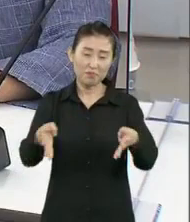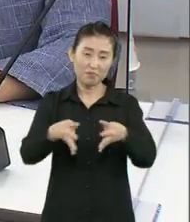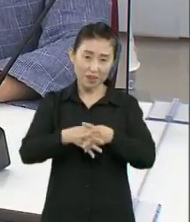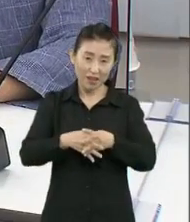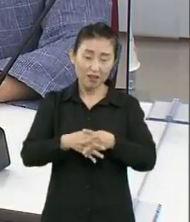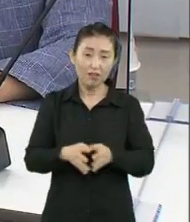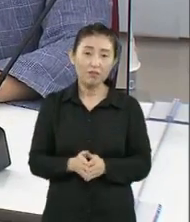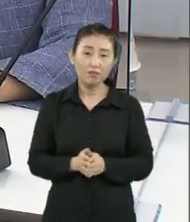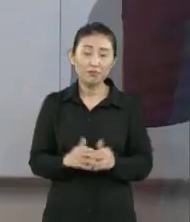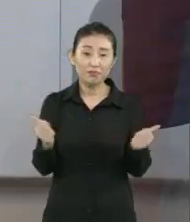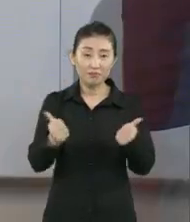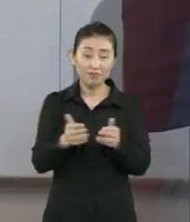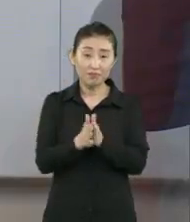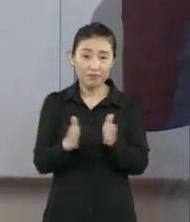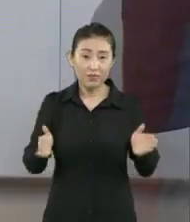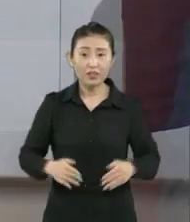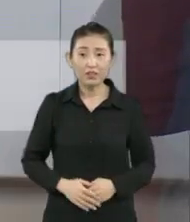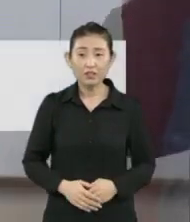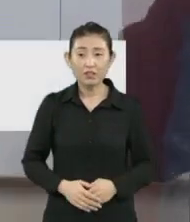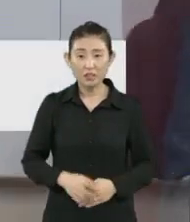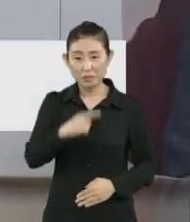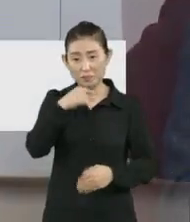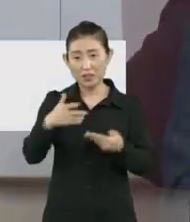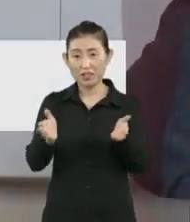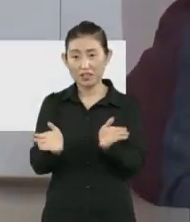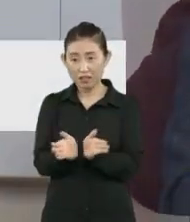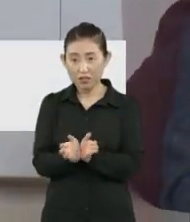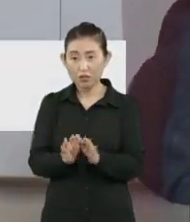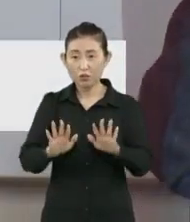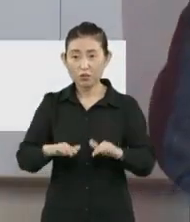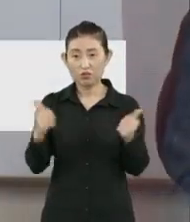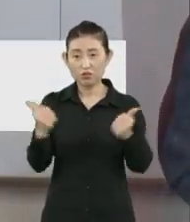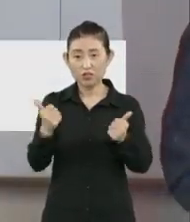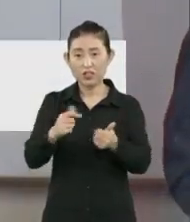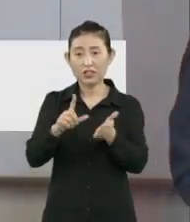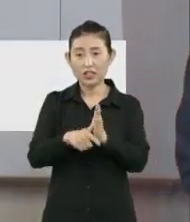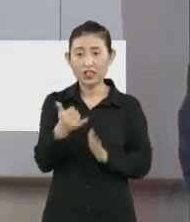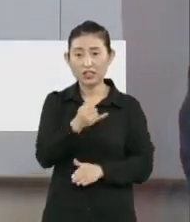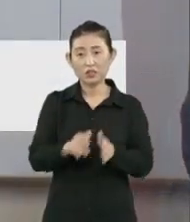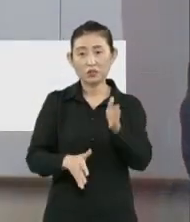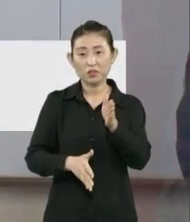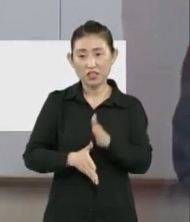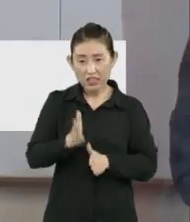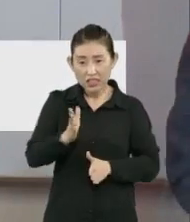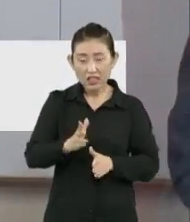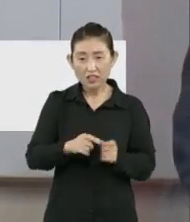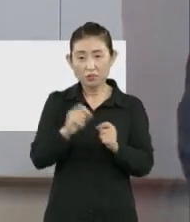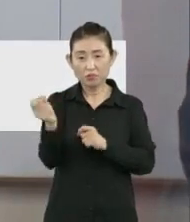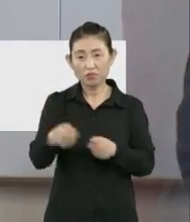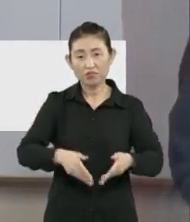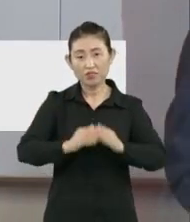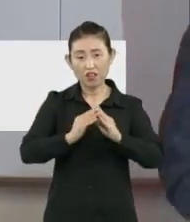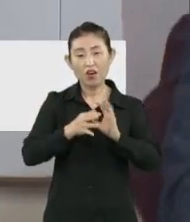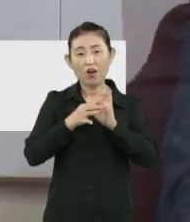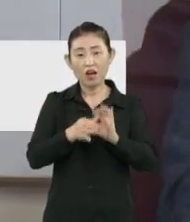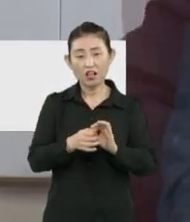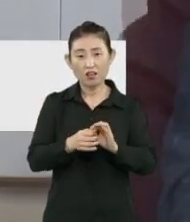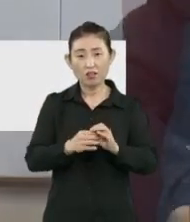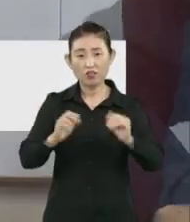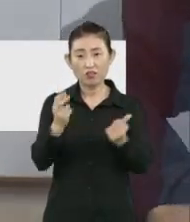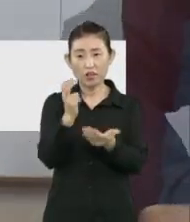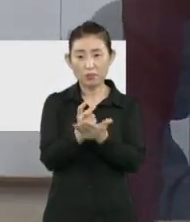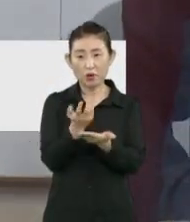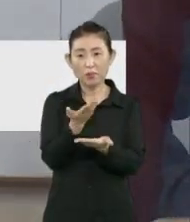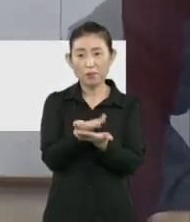마련되지 입니다 우리 국민의 힘은 이번 국회에서 세종시의 국회 분 을 설치할 근거하면 을